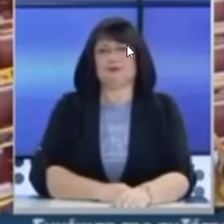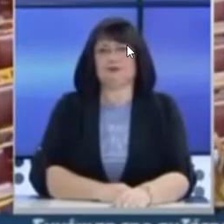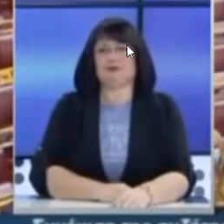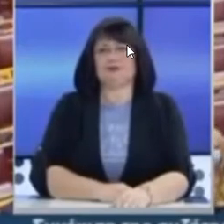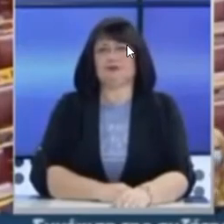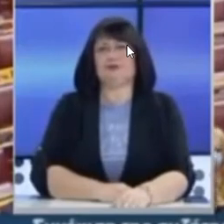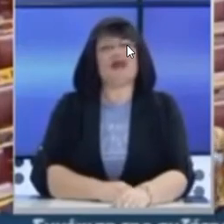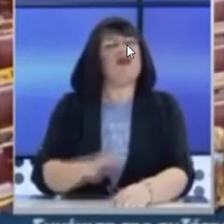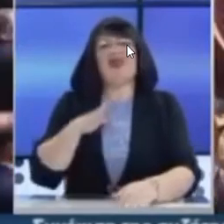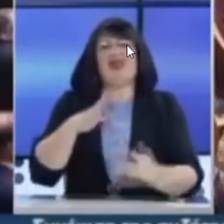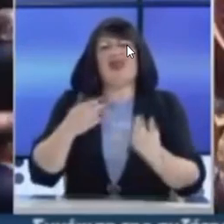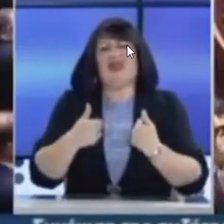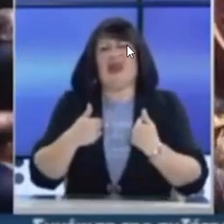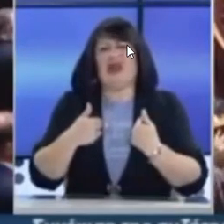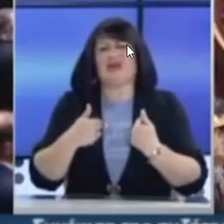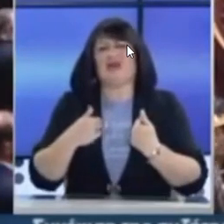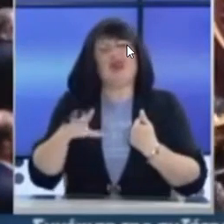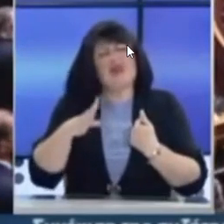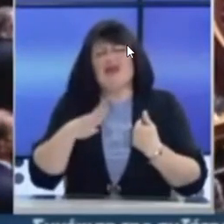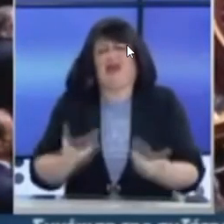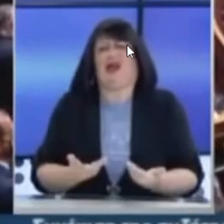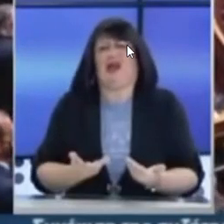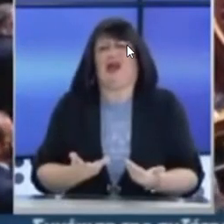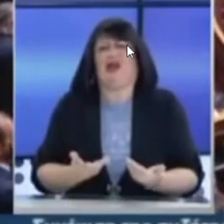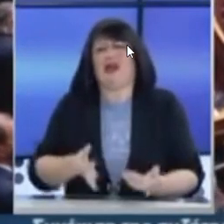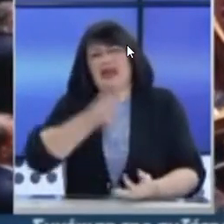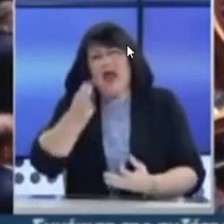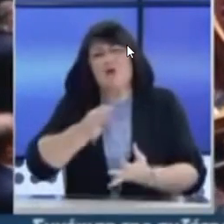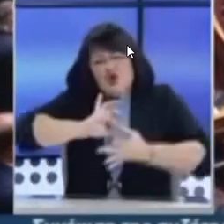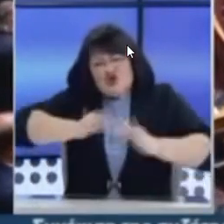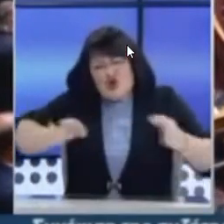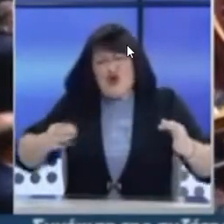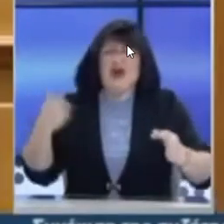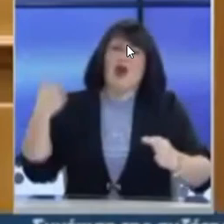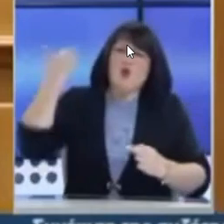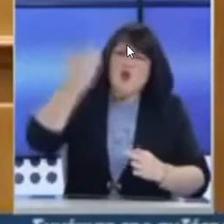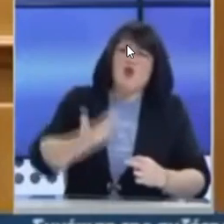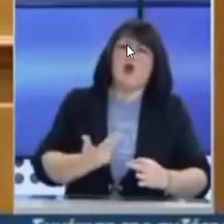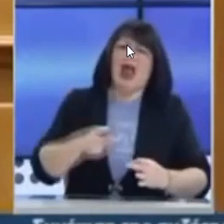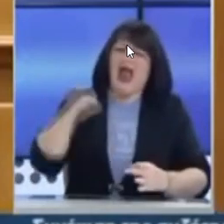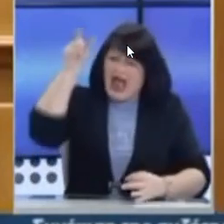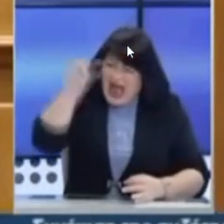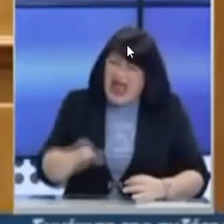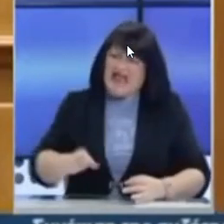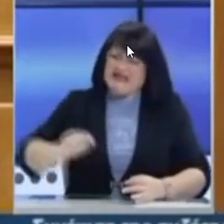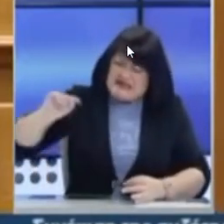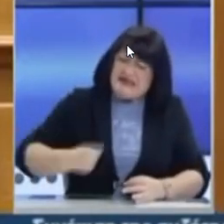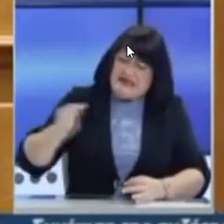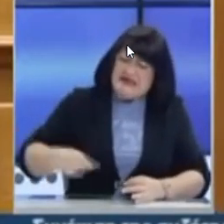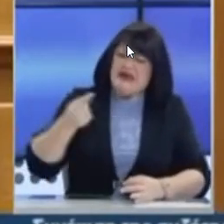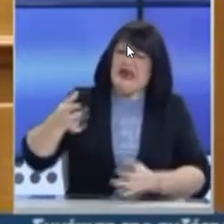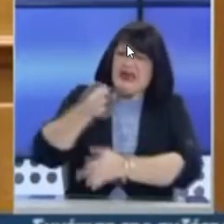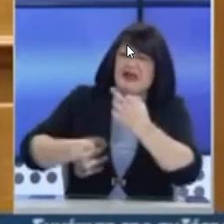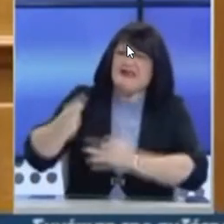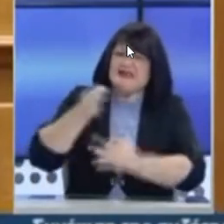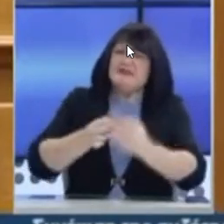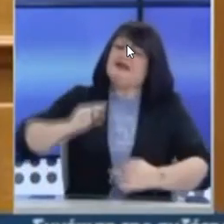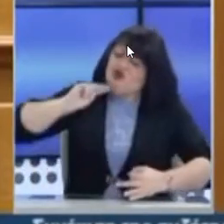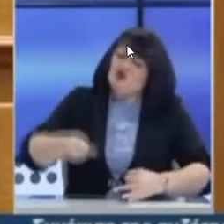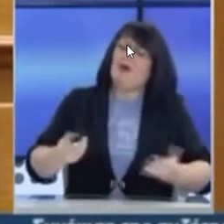Και δεν είχα καμία πρόθεση να κάνω τέτοιες ιστορικές αναφορές αν δεν ξέρατε εσείς πρώτος αυτές